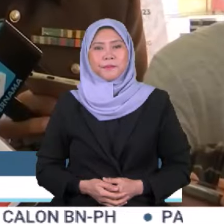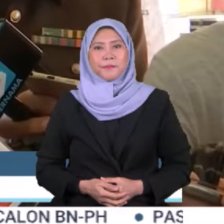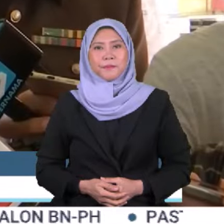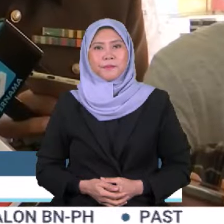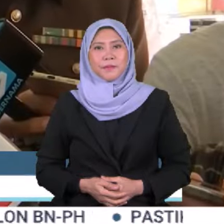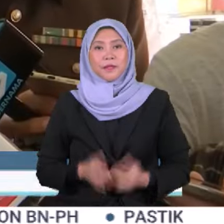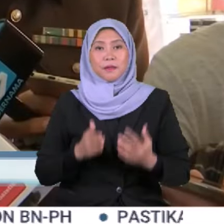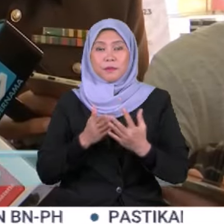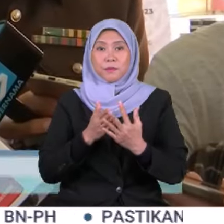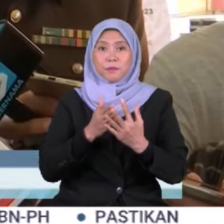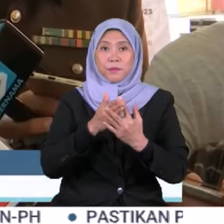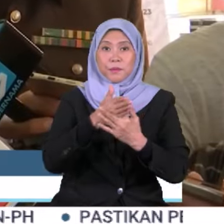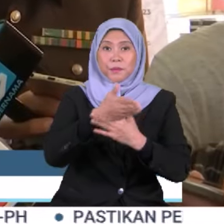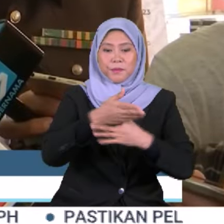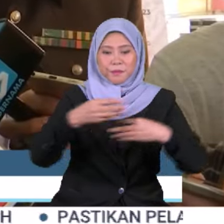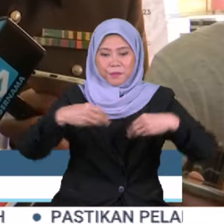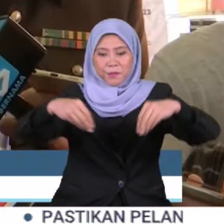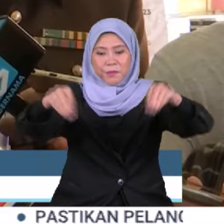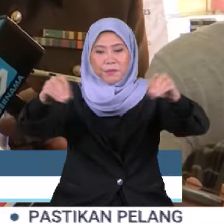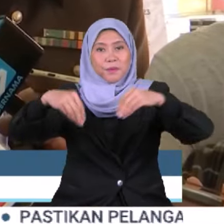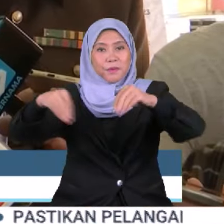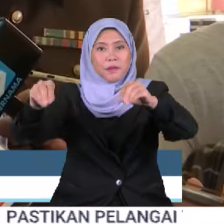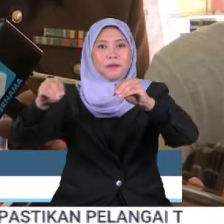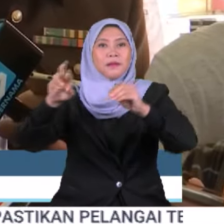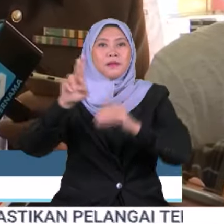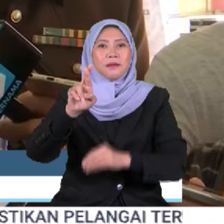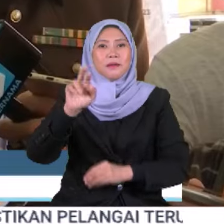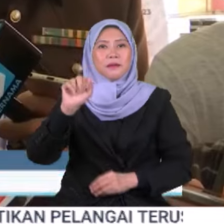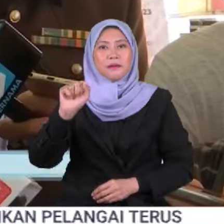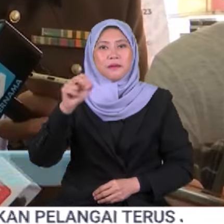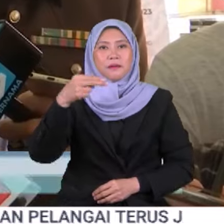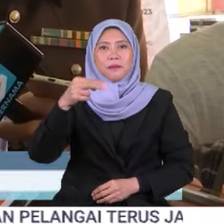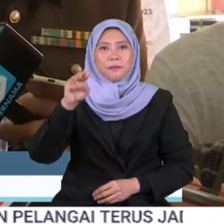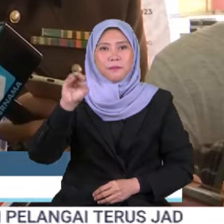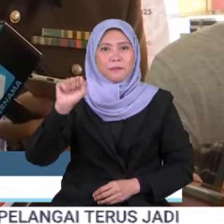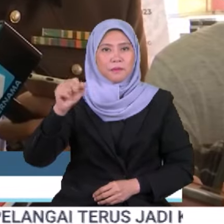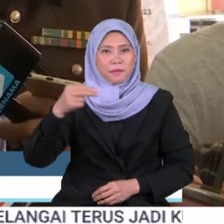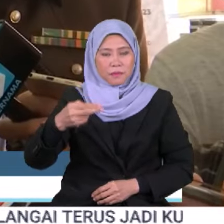Melalui program Jualan Rahmah, kita akan